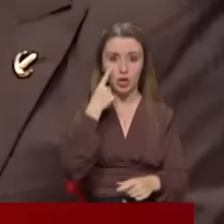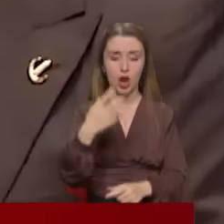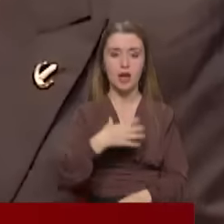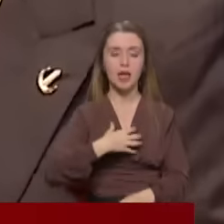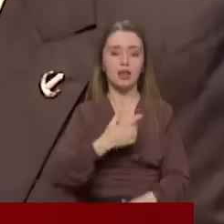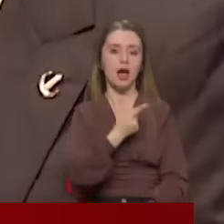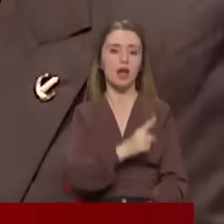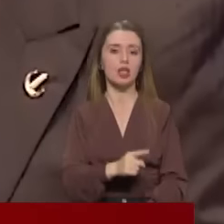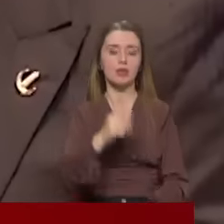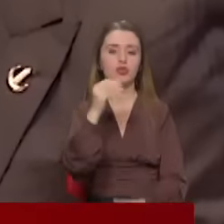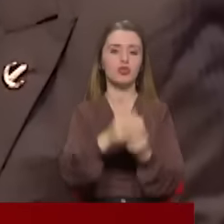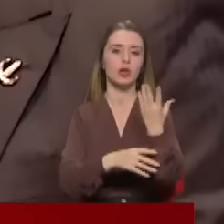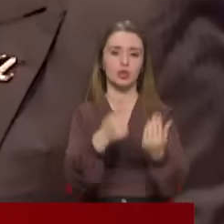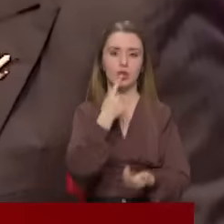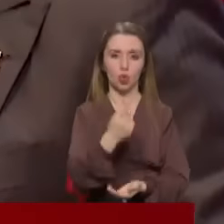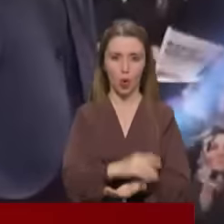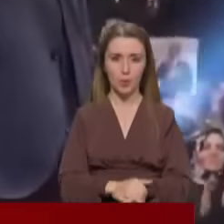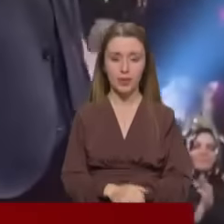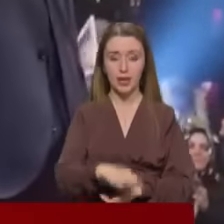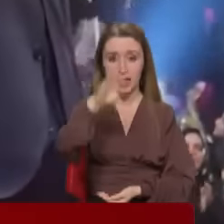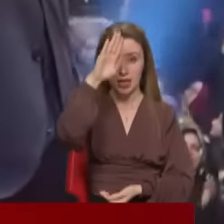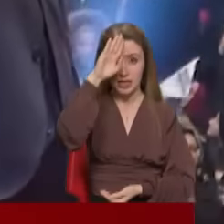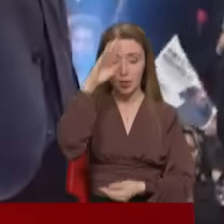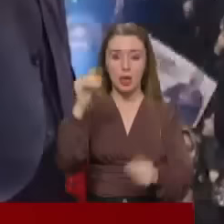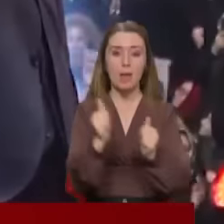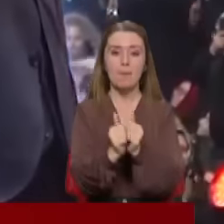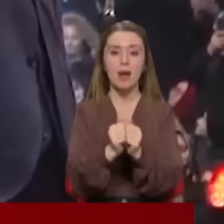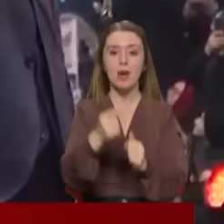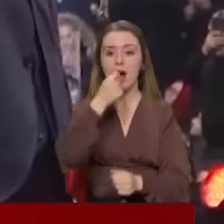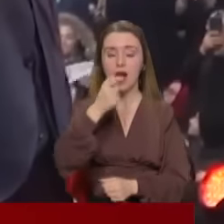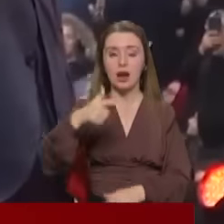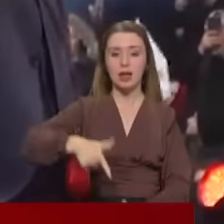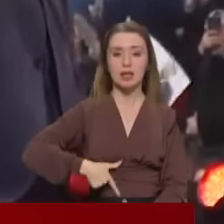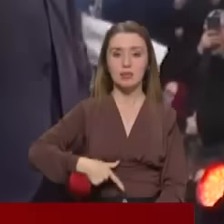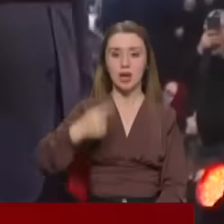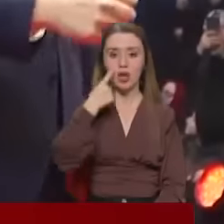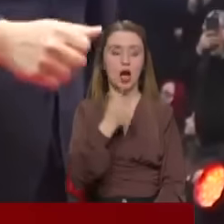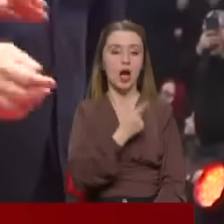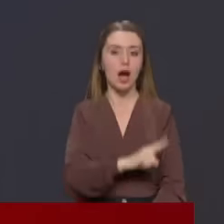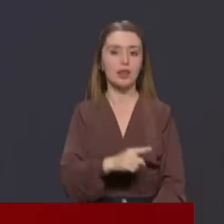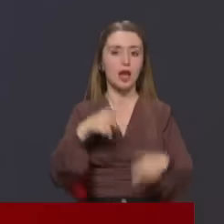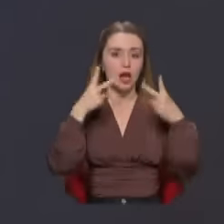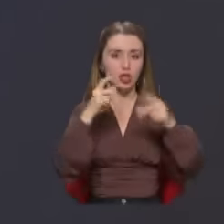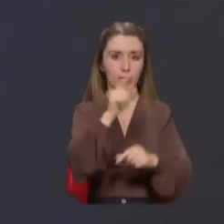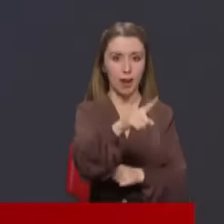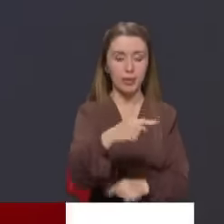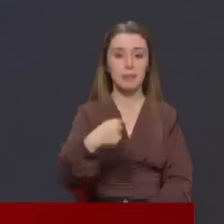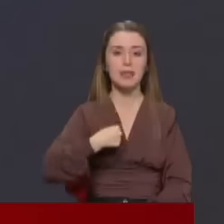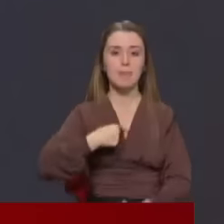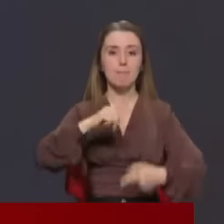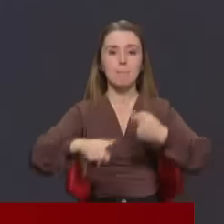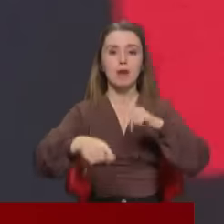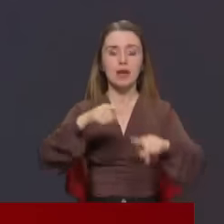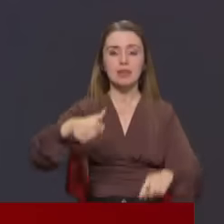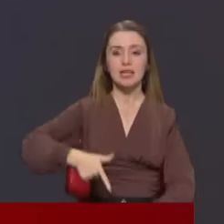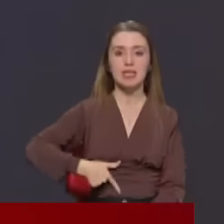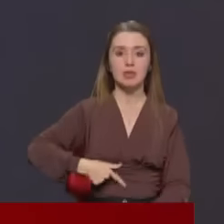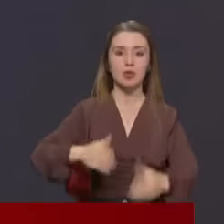kendi adaylarımızı çıkartacağız demişti. İstanbul'la birlikte Ankara ve İzmir adaylarını da duyurdu. Partimizin